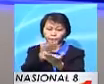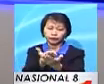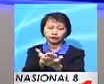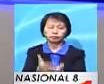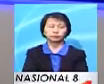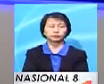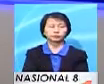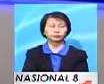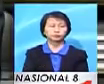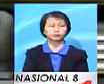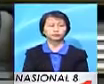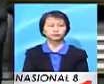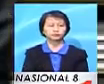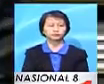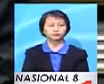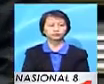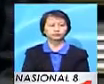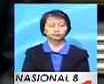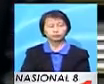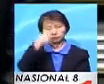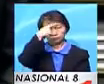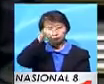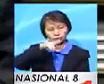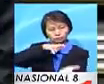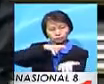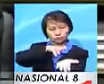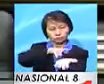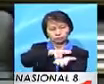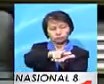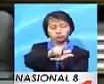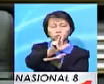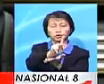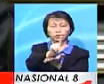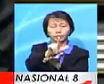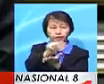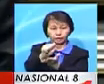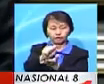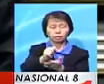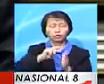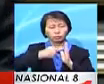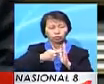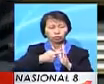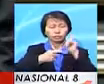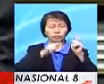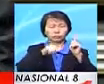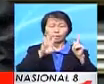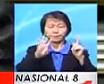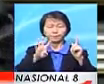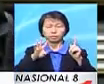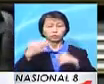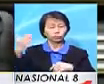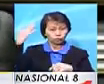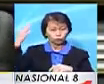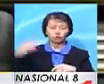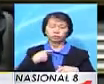diingini. Bagi lapangan terbang, mulai 1 April yang lalu kita telah